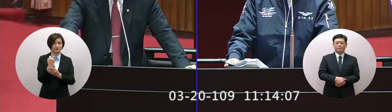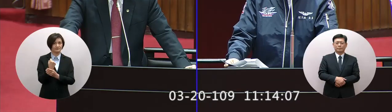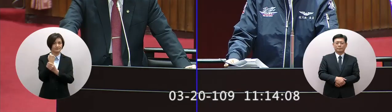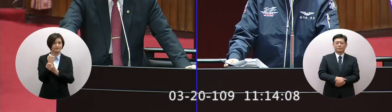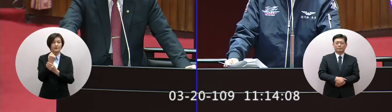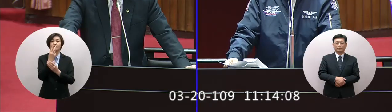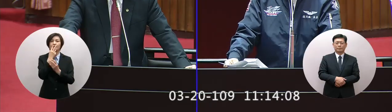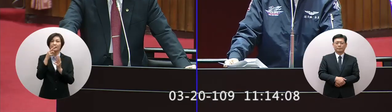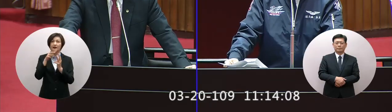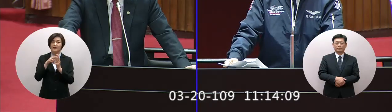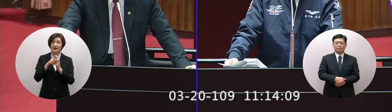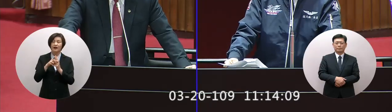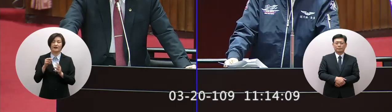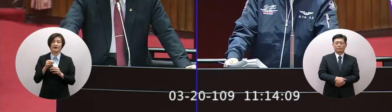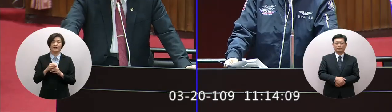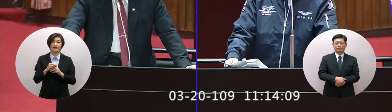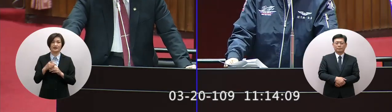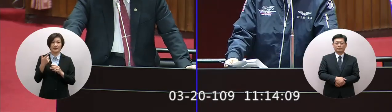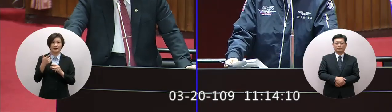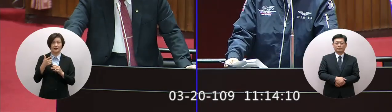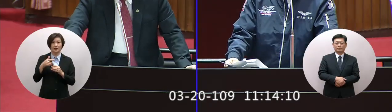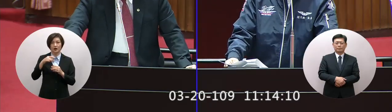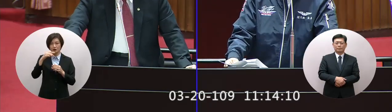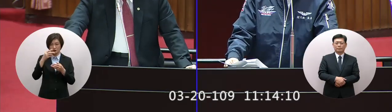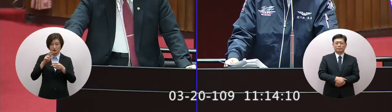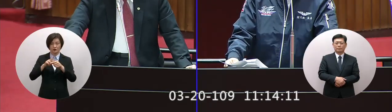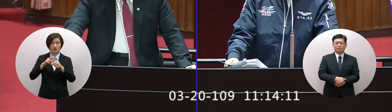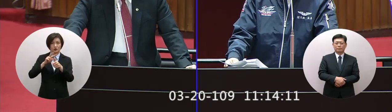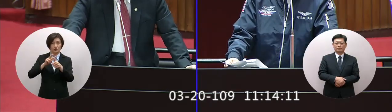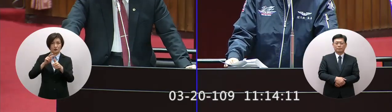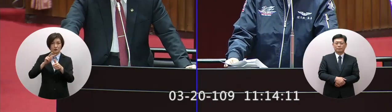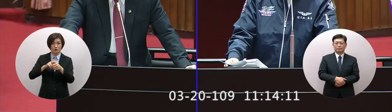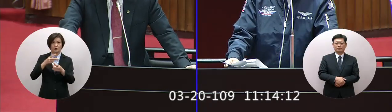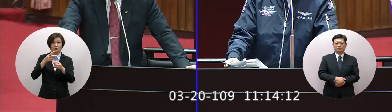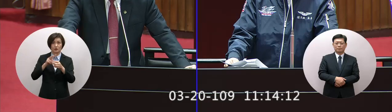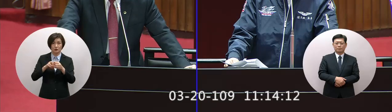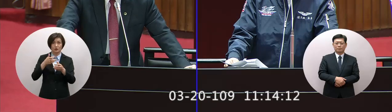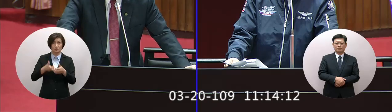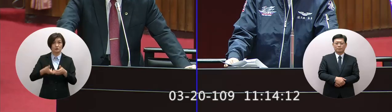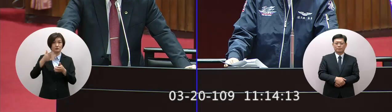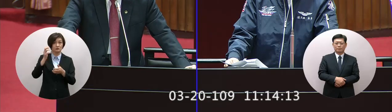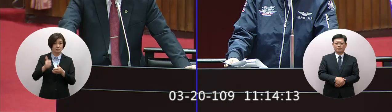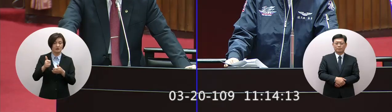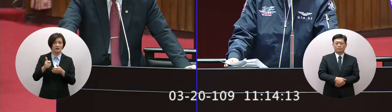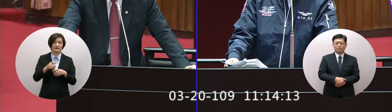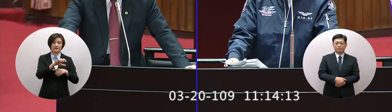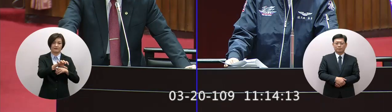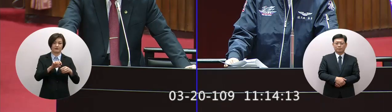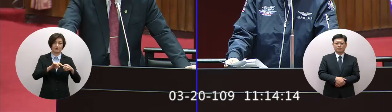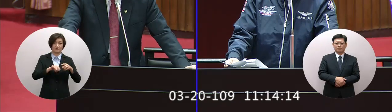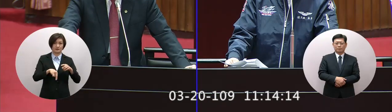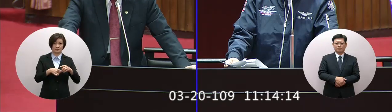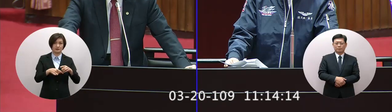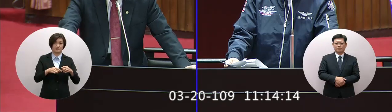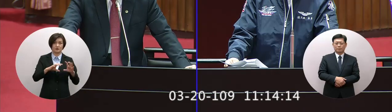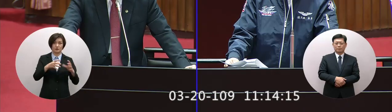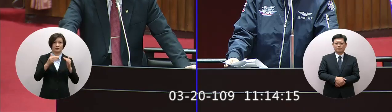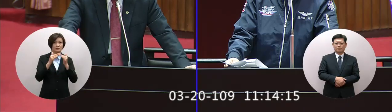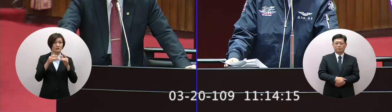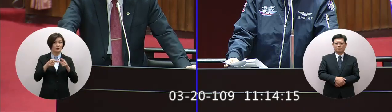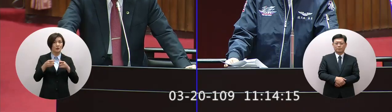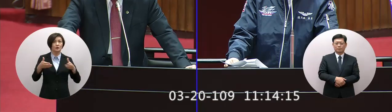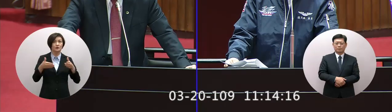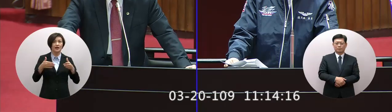这个亚太燃料电池黄董事长这边的团队，在我们垦丁国家公园的氢能的机